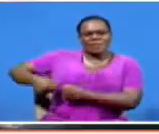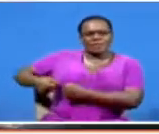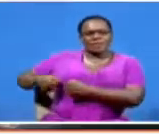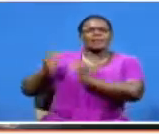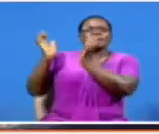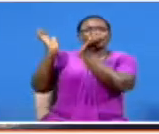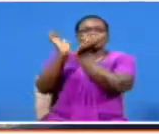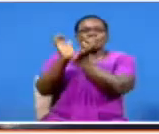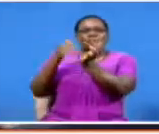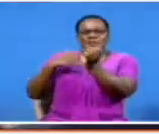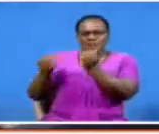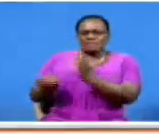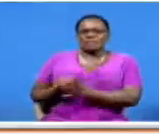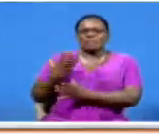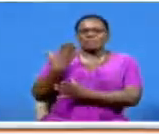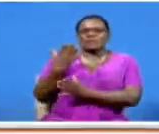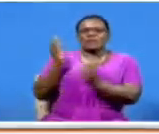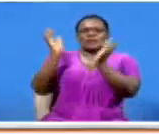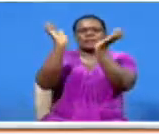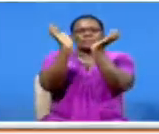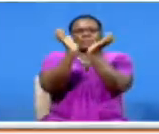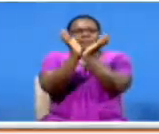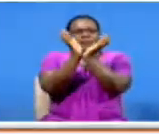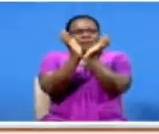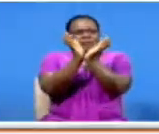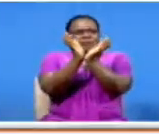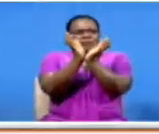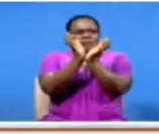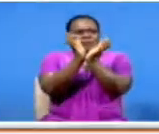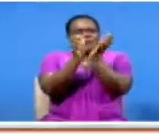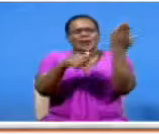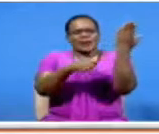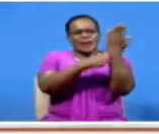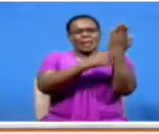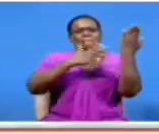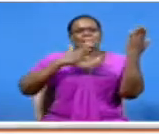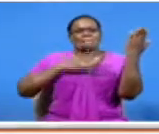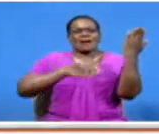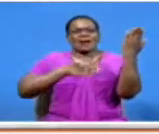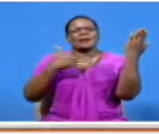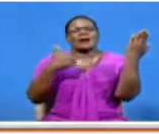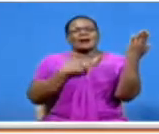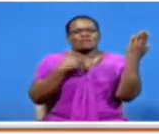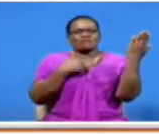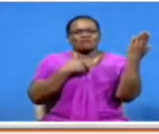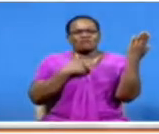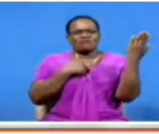Bay. Hiyo kiwanja imetajwa jina ya Raila Odinga Stadium.